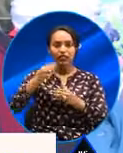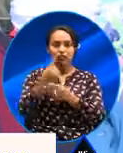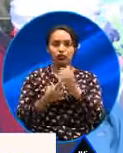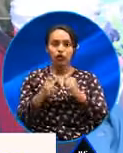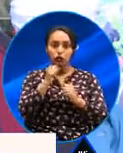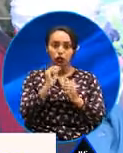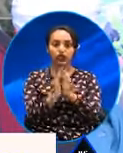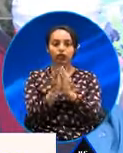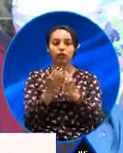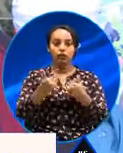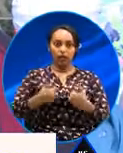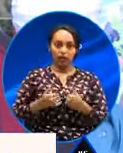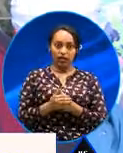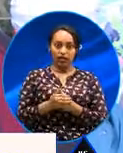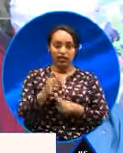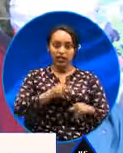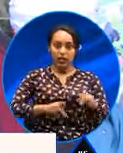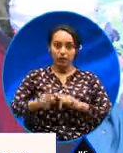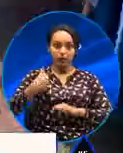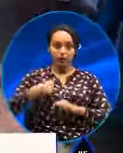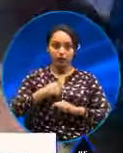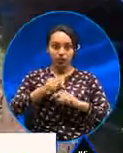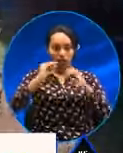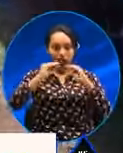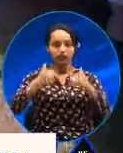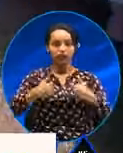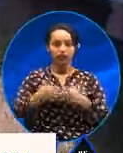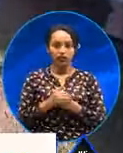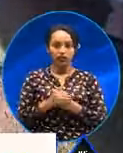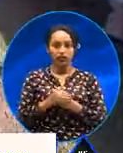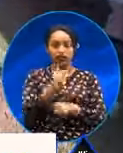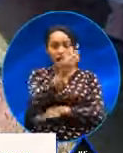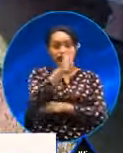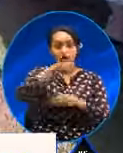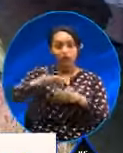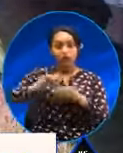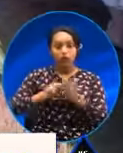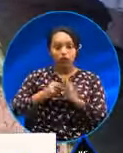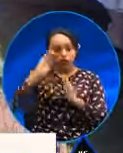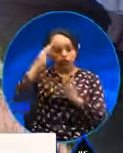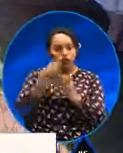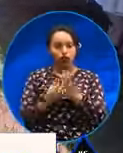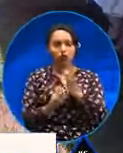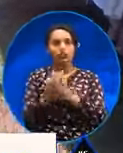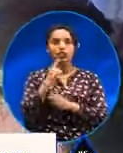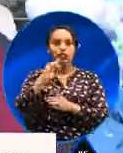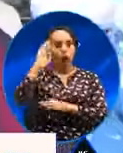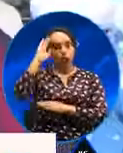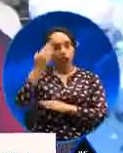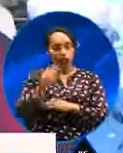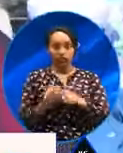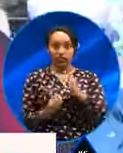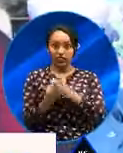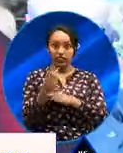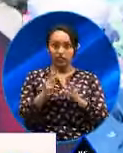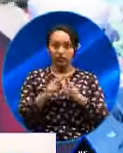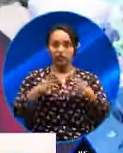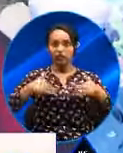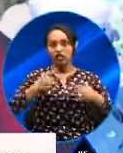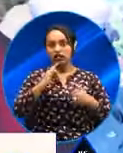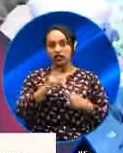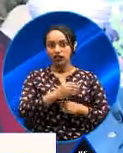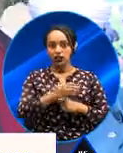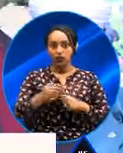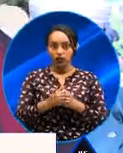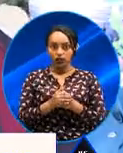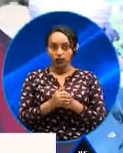ብቻ ሳይሆን እናንከባከባለን፣ ለህብረተሰቡ እኛም እናስተምራለን። ችግኝ መትከል ማለት ልጅ ማሳደግ ነው። ልጅን ስናሳድግ በጣም ደስ እያለን